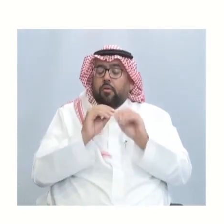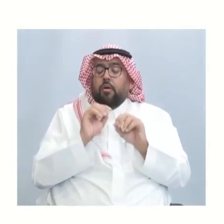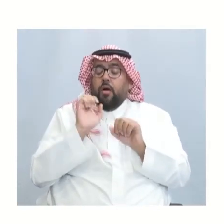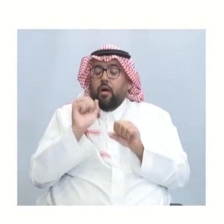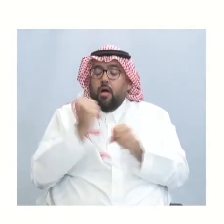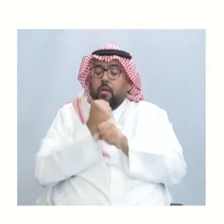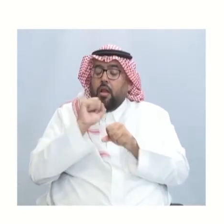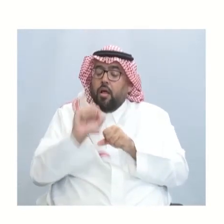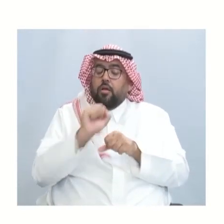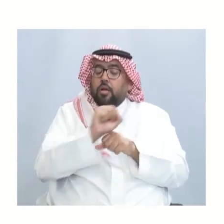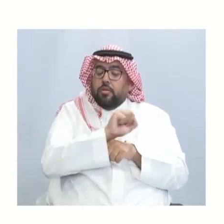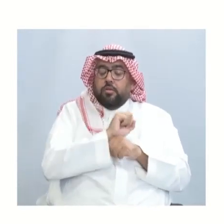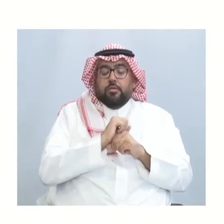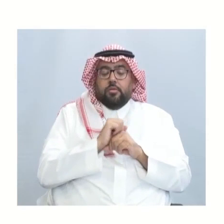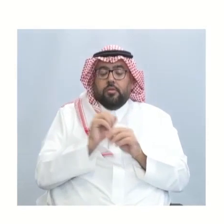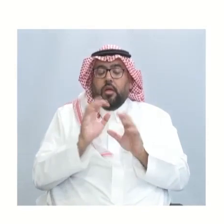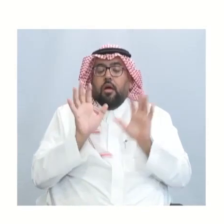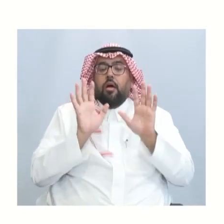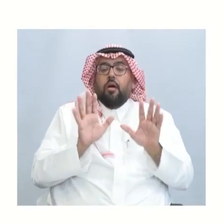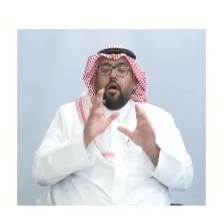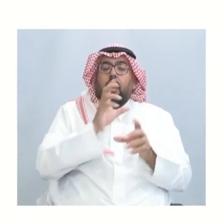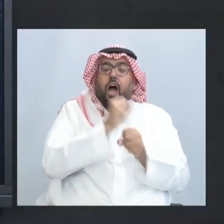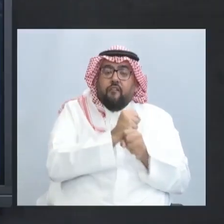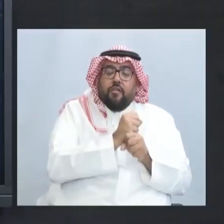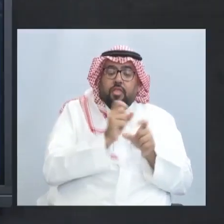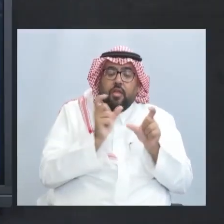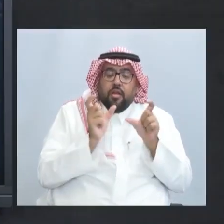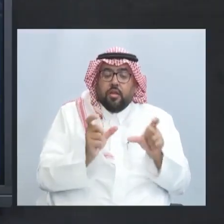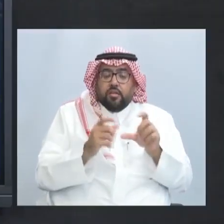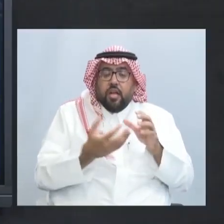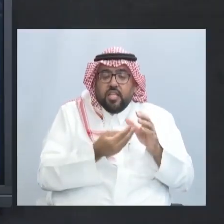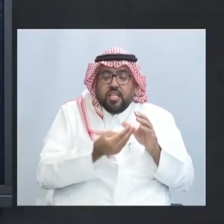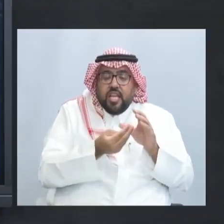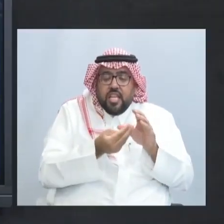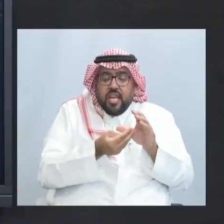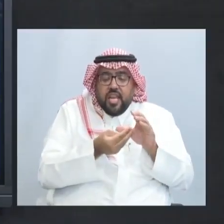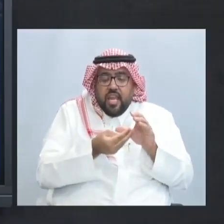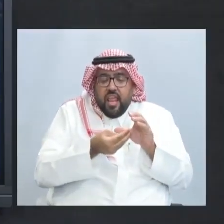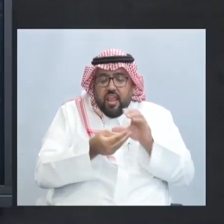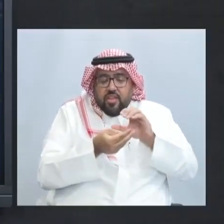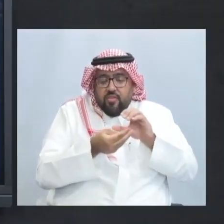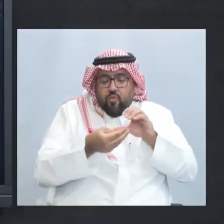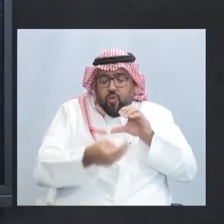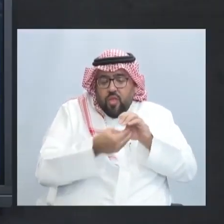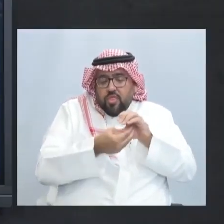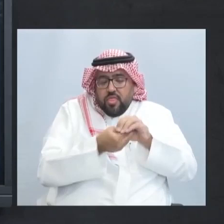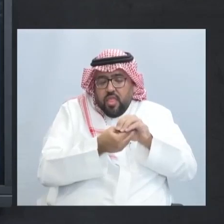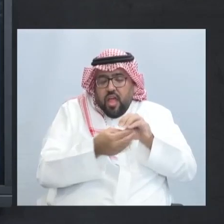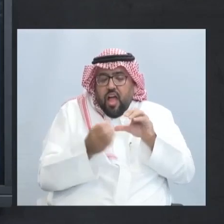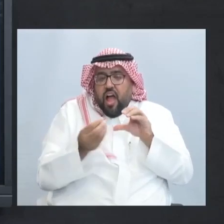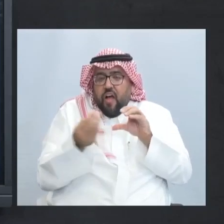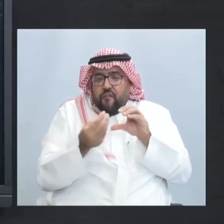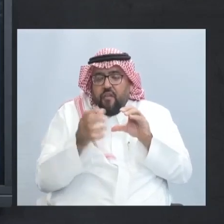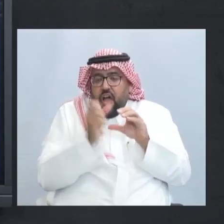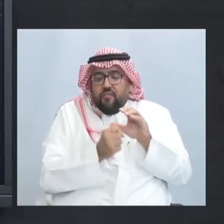عد على حياه الجنين او بيوض الزواحف في اليابسه اهم التراكيب